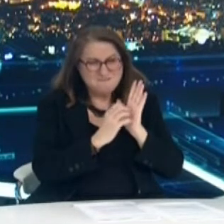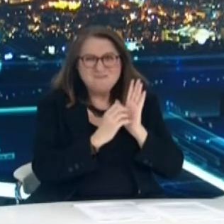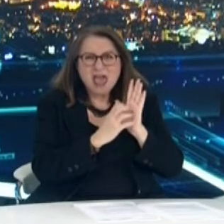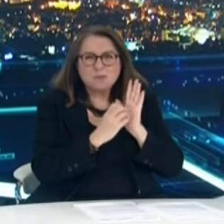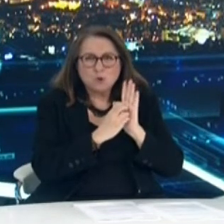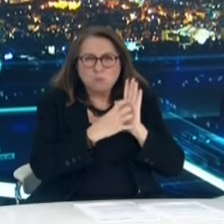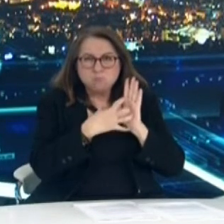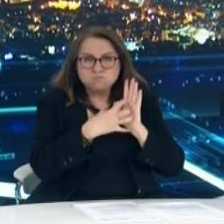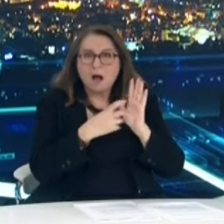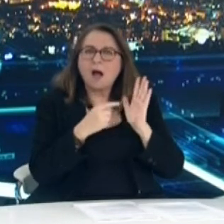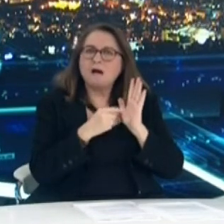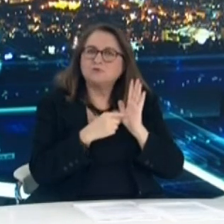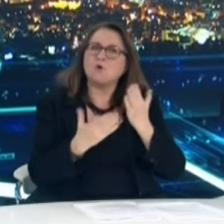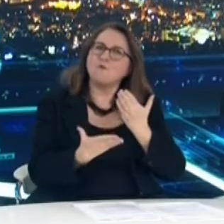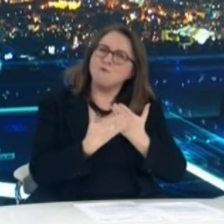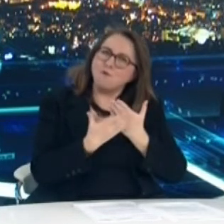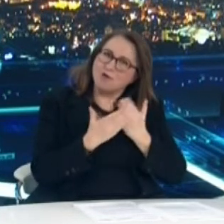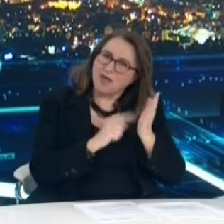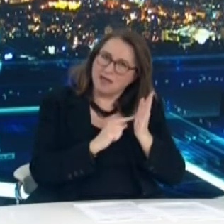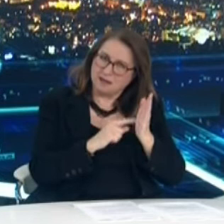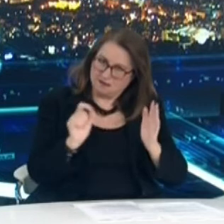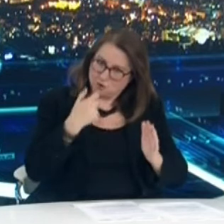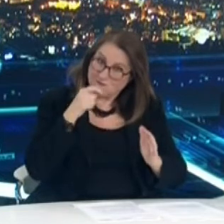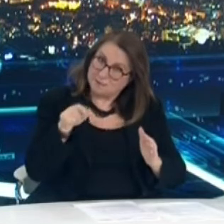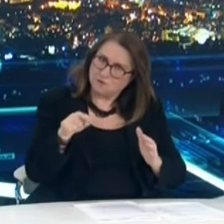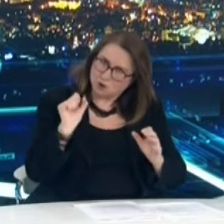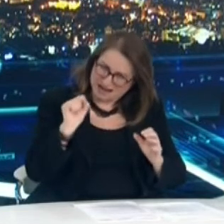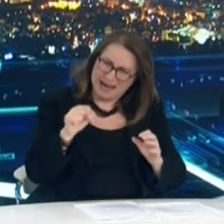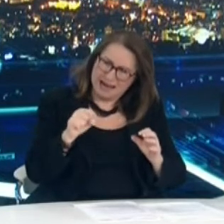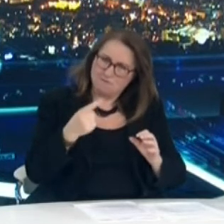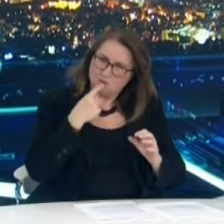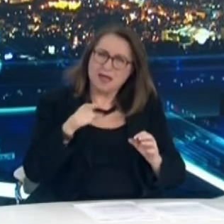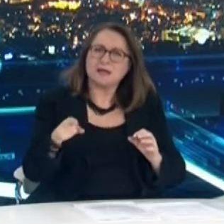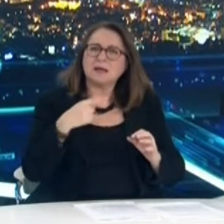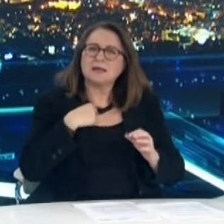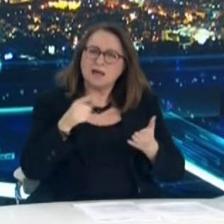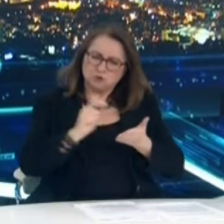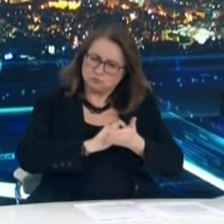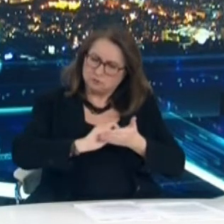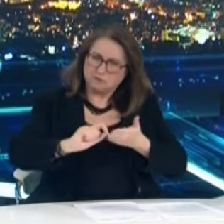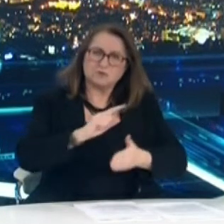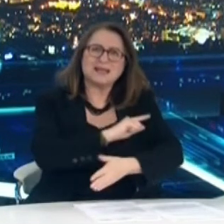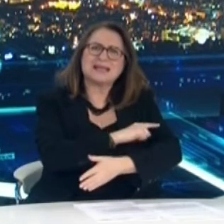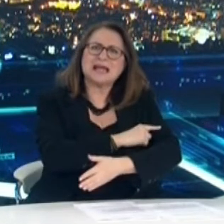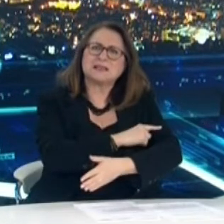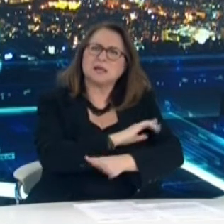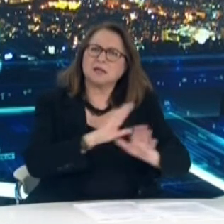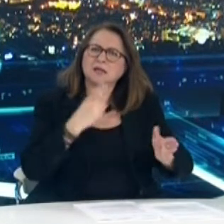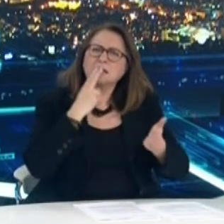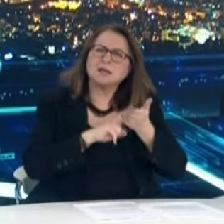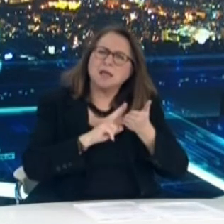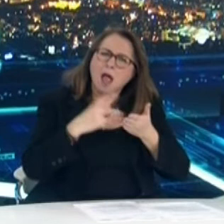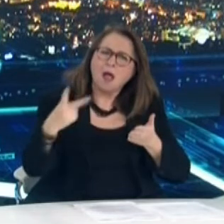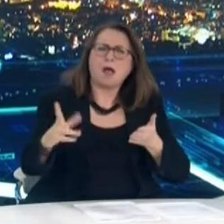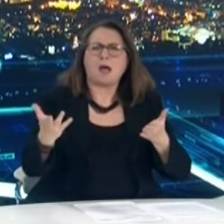μπει σαν ένα επιπλέον όπλο στα χέρια μας. Το φάρμακο αυτό συνταγογραφείται από τους γιατρούς πρωτοβάθμιας φροντίδας για